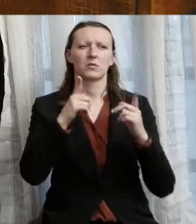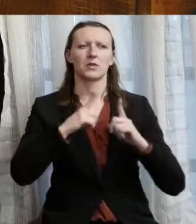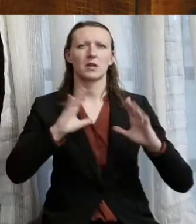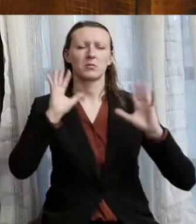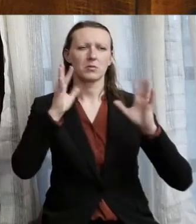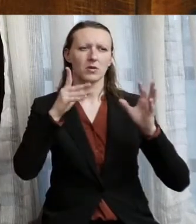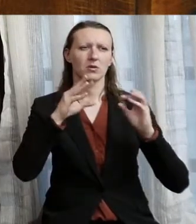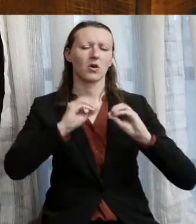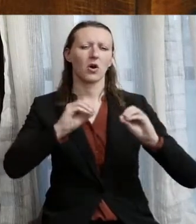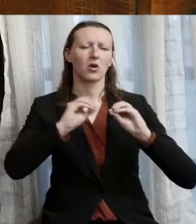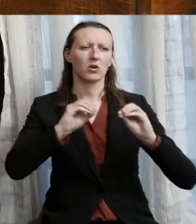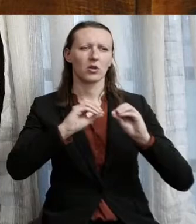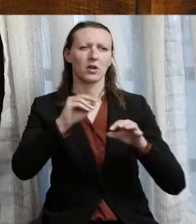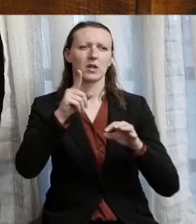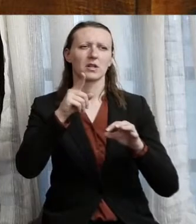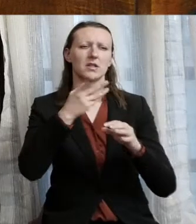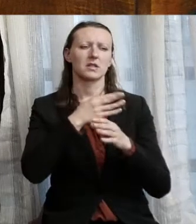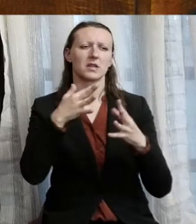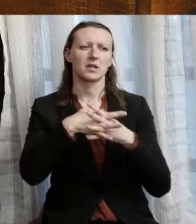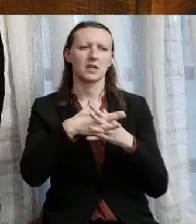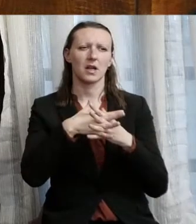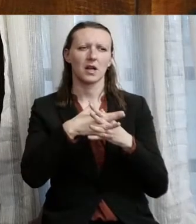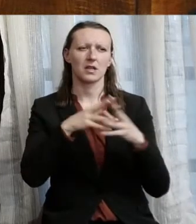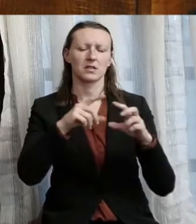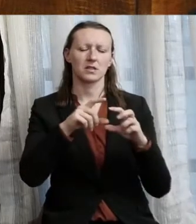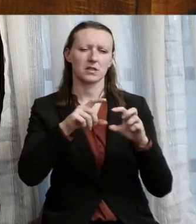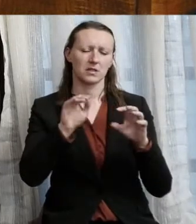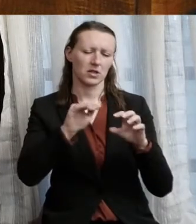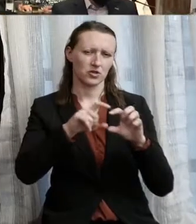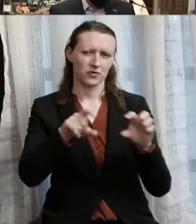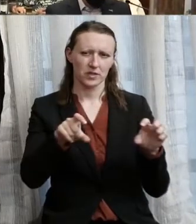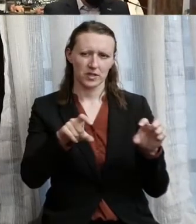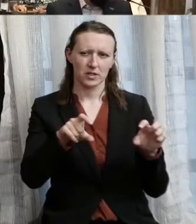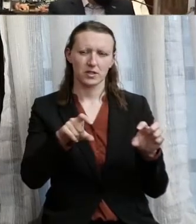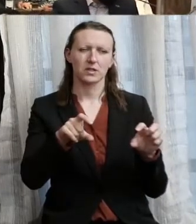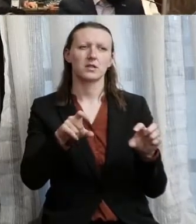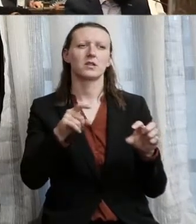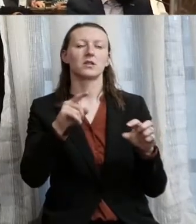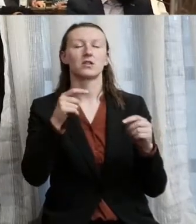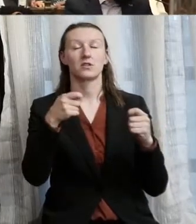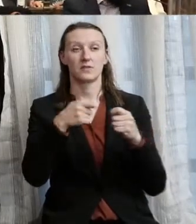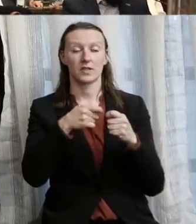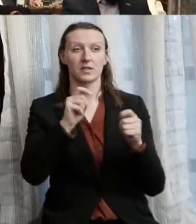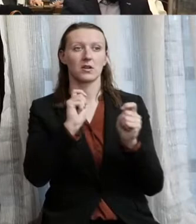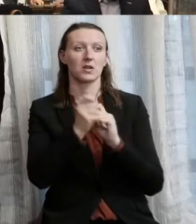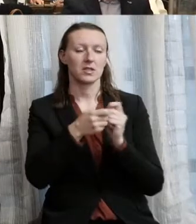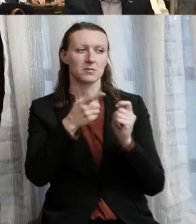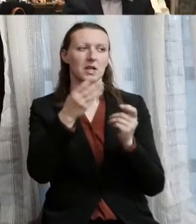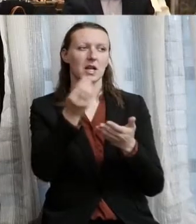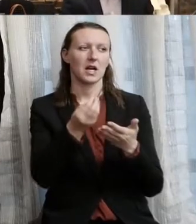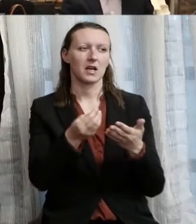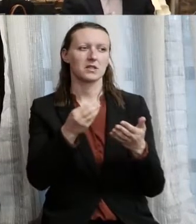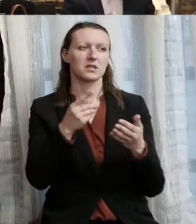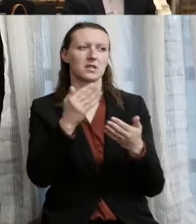prosvjed odgojiteljica i odgojitelja gradskih dječjih vrtića na temu izmjene, nacrta